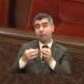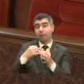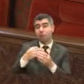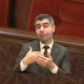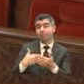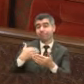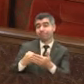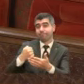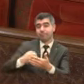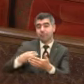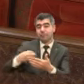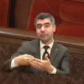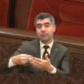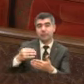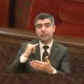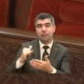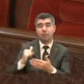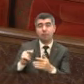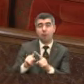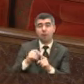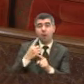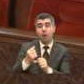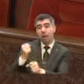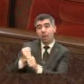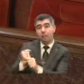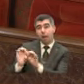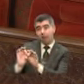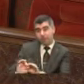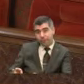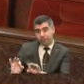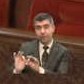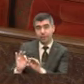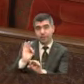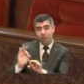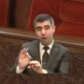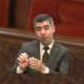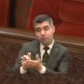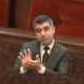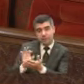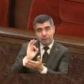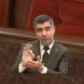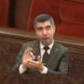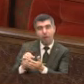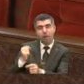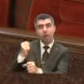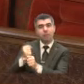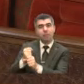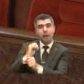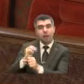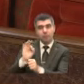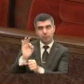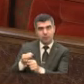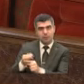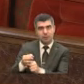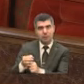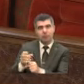اللي هو في حاجه للتعويض هو في هذيك الفتره فين كيجلس مباشره. نتمنوا اننا نلقاو ان شاء الله غنشتغلوا نلقاو شي صيغه من اجل